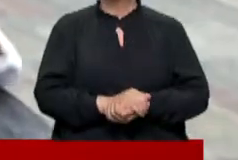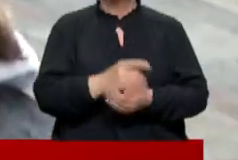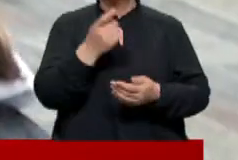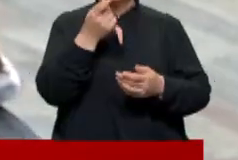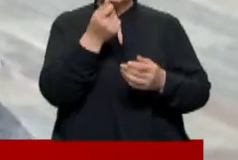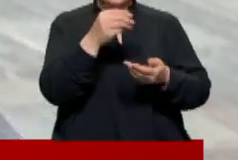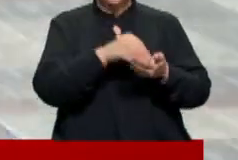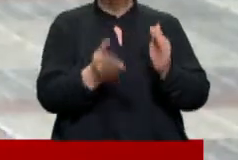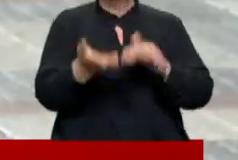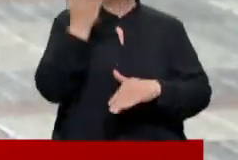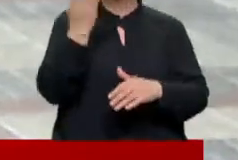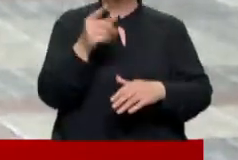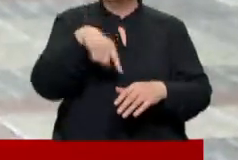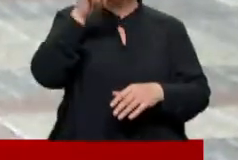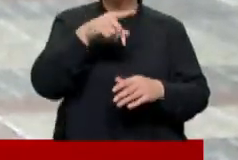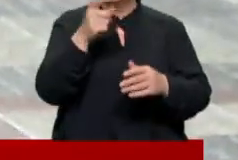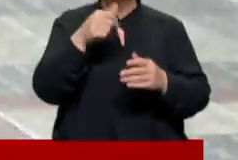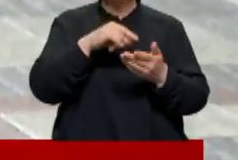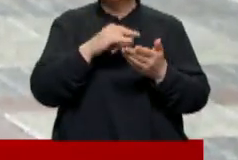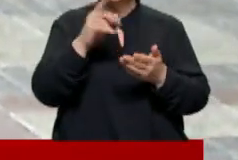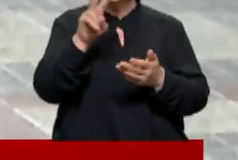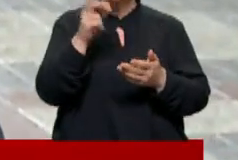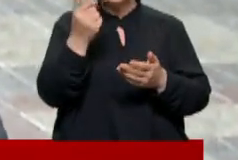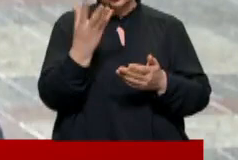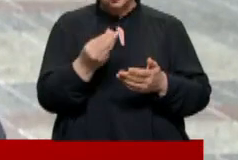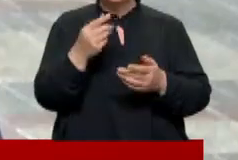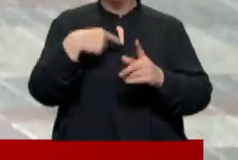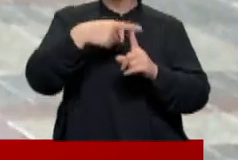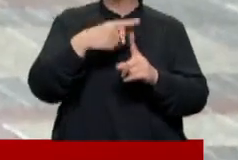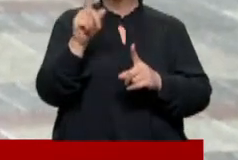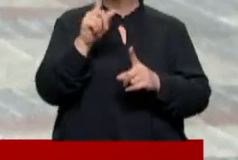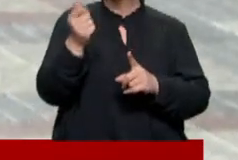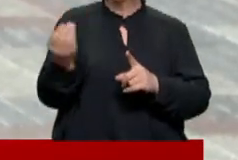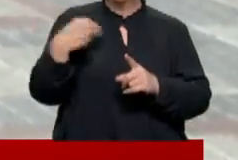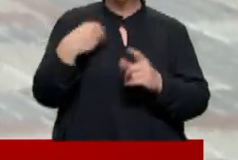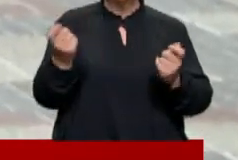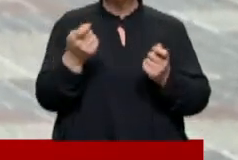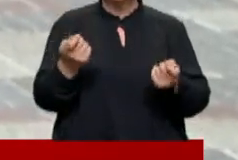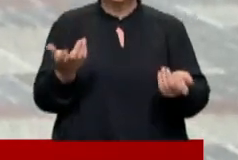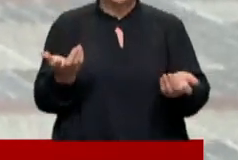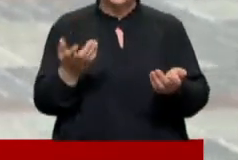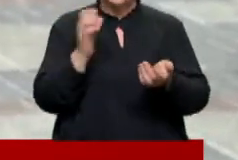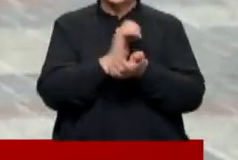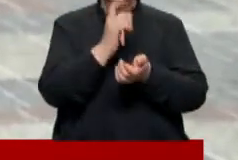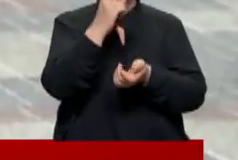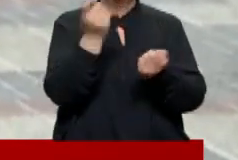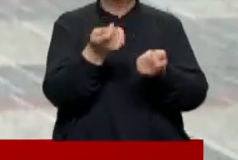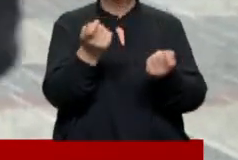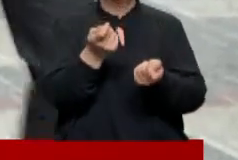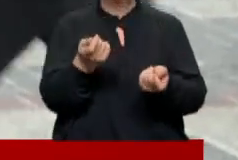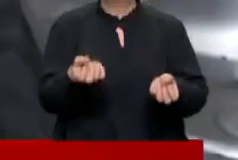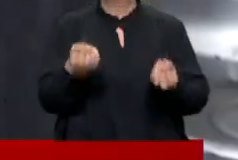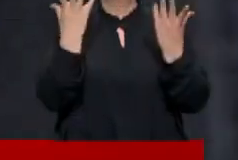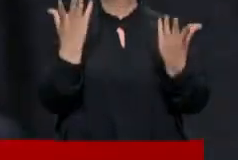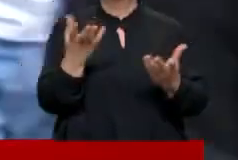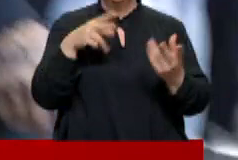Harçlığımın üstünde geliyor yani. Günlük harçlığım 20 lira. Bazen ulaşım için 10 lira fazladan vermeye çalışıyorlar ama ailede tek kişi çalıştığı için